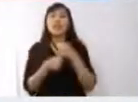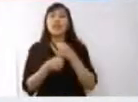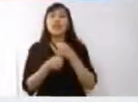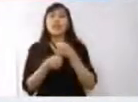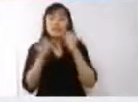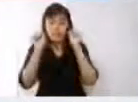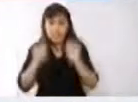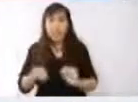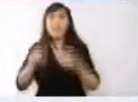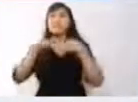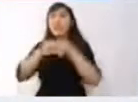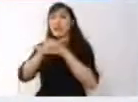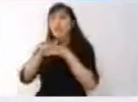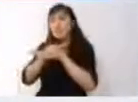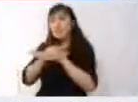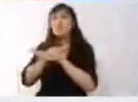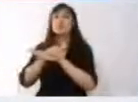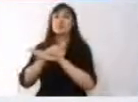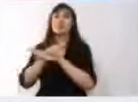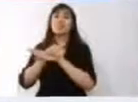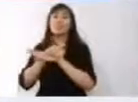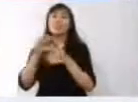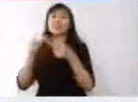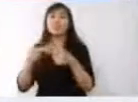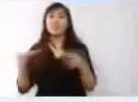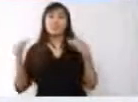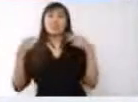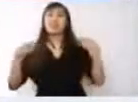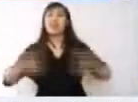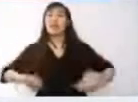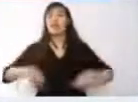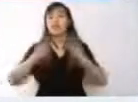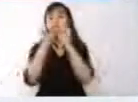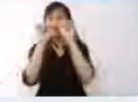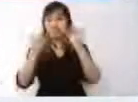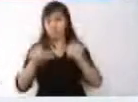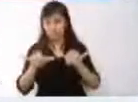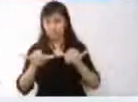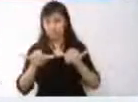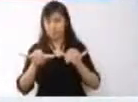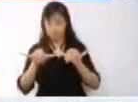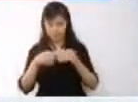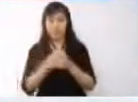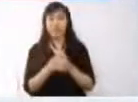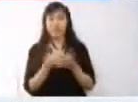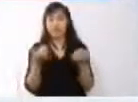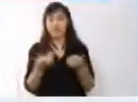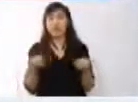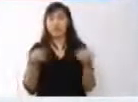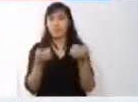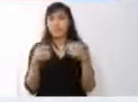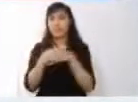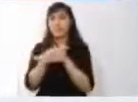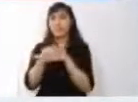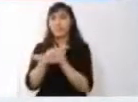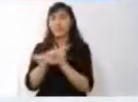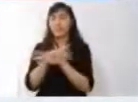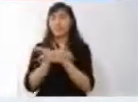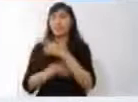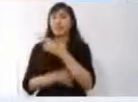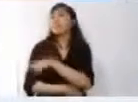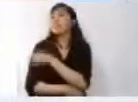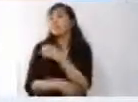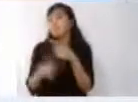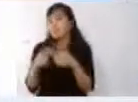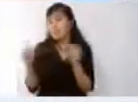kababayan natin sa Japan, gusto lang po natin silang i-assure na bukas po ang embassy, ang ating konsulado sa Nagoya at ang konsulado natin